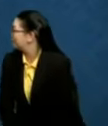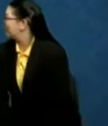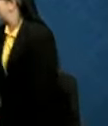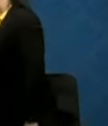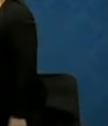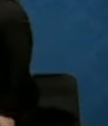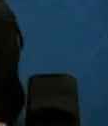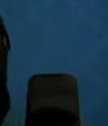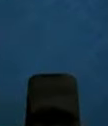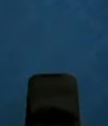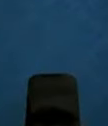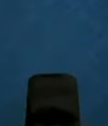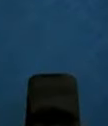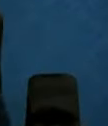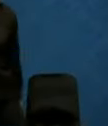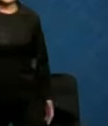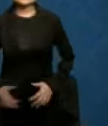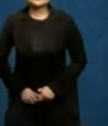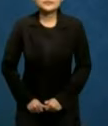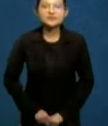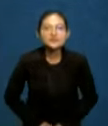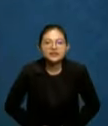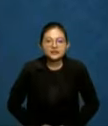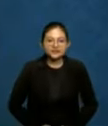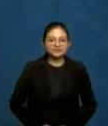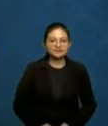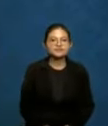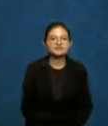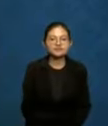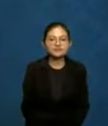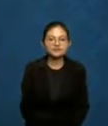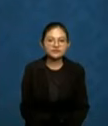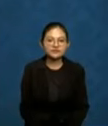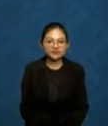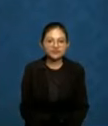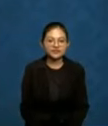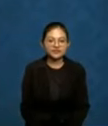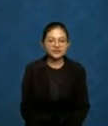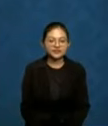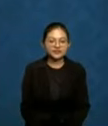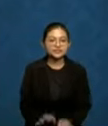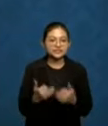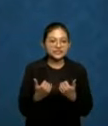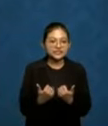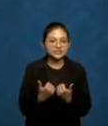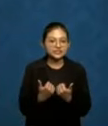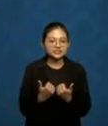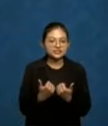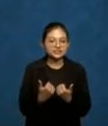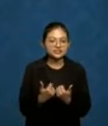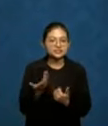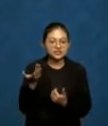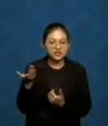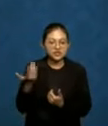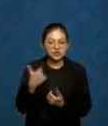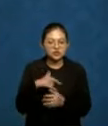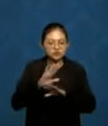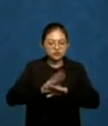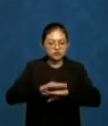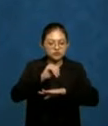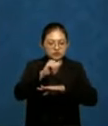มาเป็นช่างน้อยๆหรืออย่างน้อยเาก็จะมี